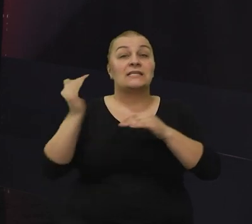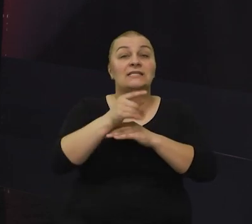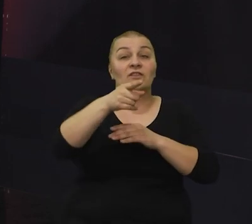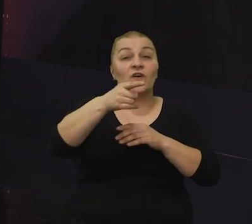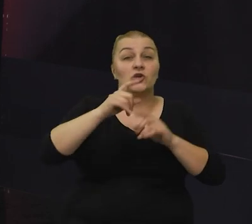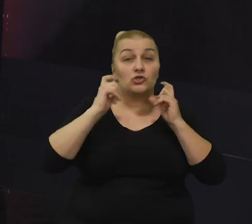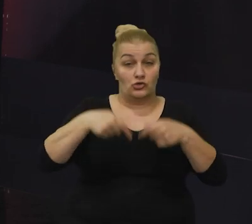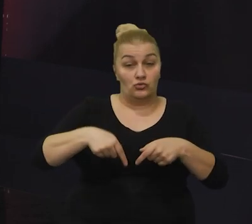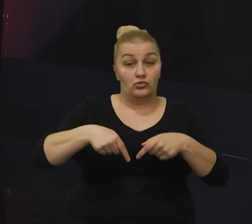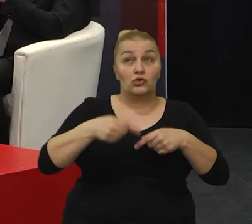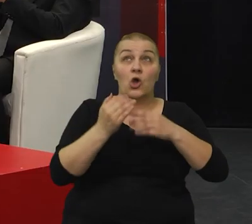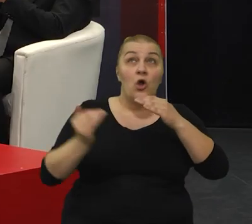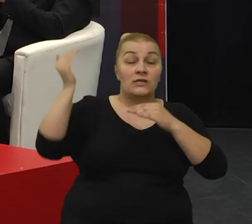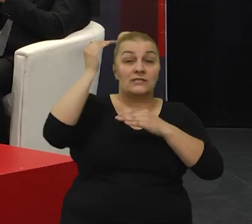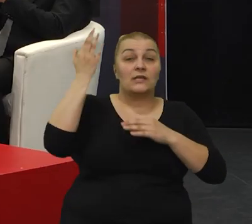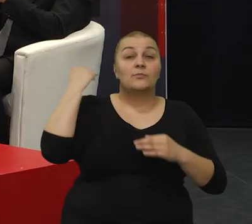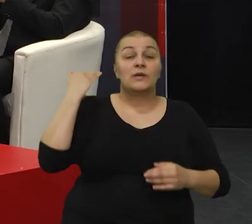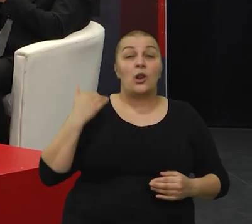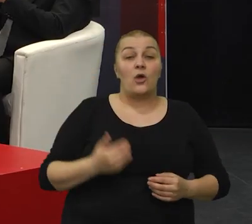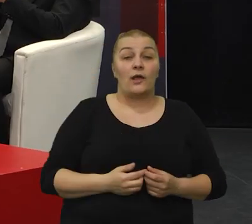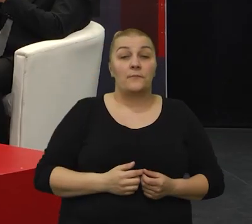iznad vaše studije, bile su